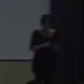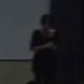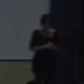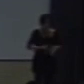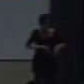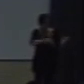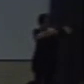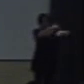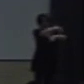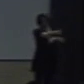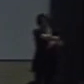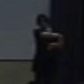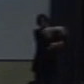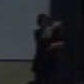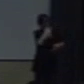Wellington amb pujades,